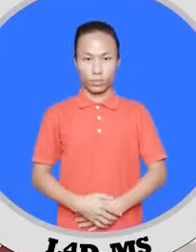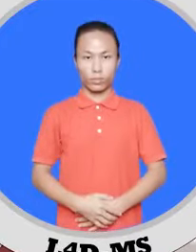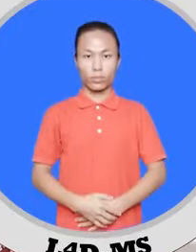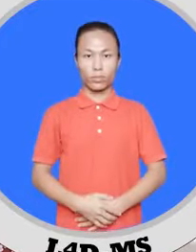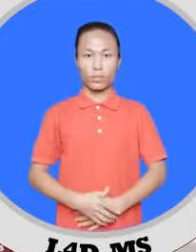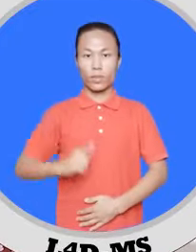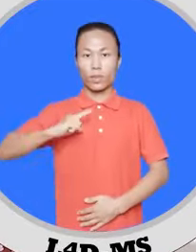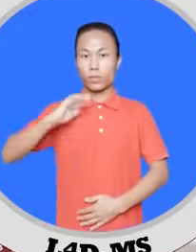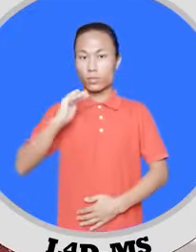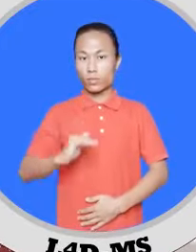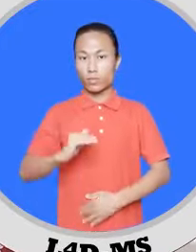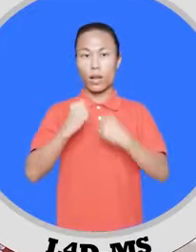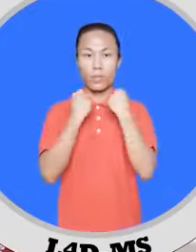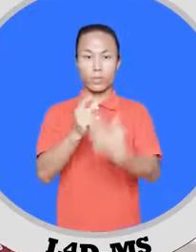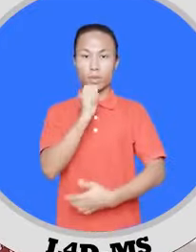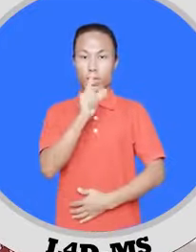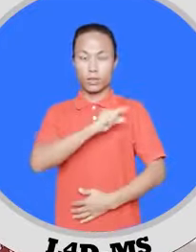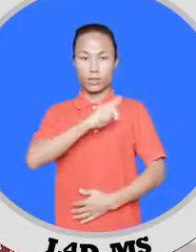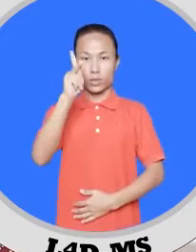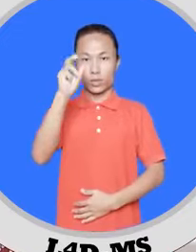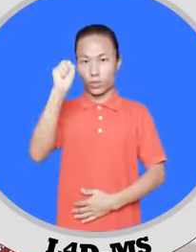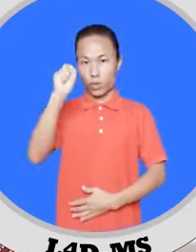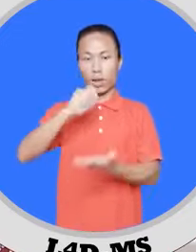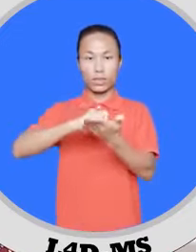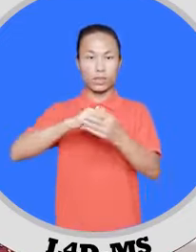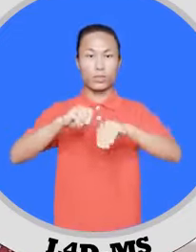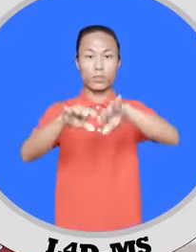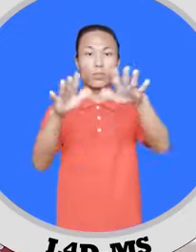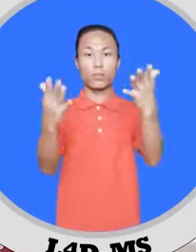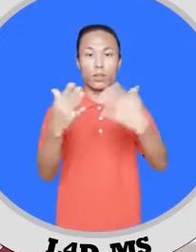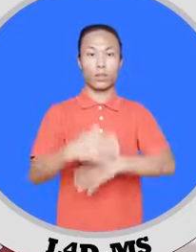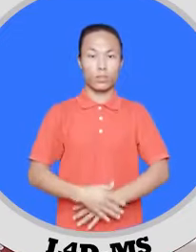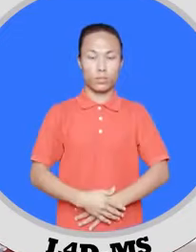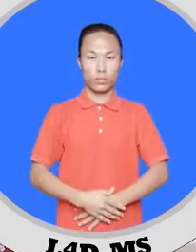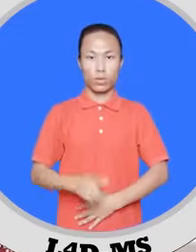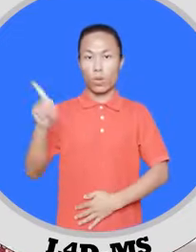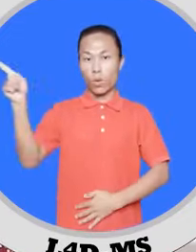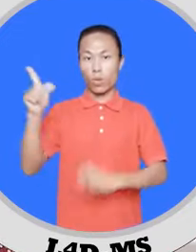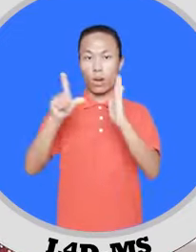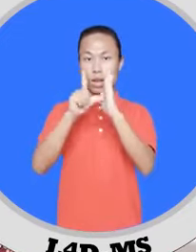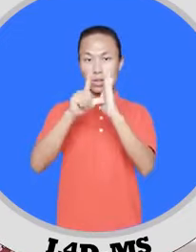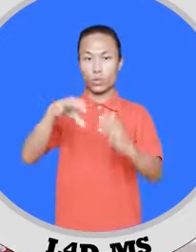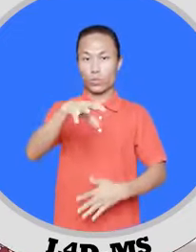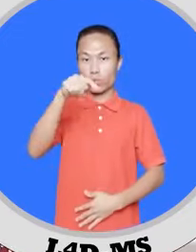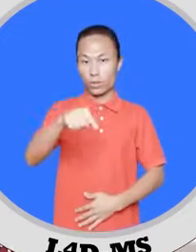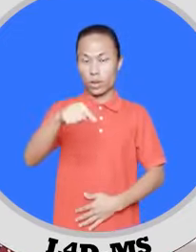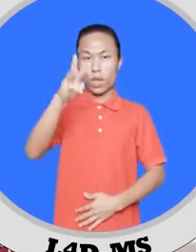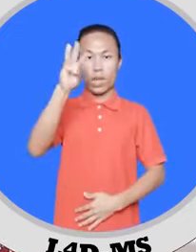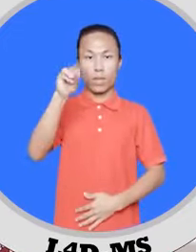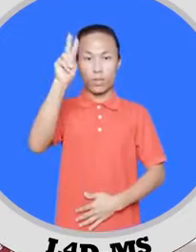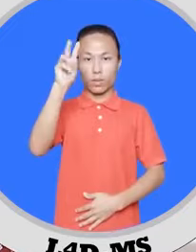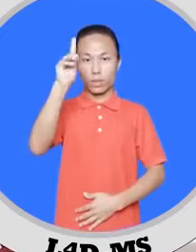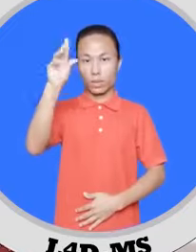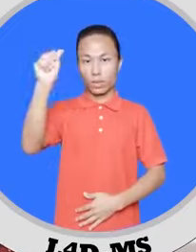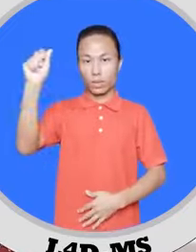ကြော်စွာ Telegram Channel က MNDAA ကလာရှုံမြို့မှာတအိမ်တယောက်စစ်မှုထမ်းဖို့အတွက်စည်ရင်းကောက်ယူနေဆိုရ